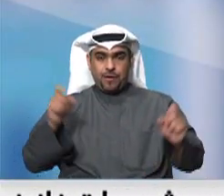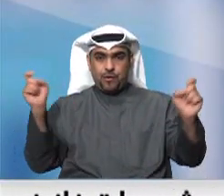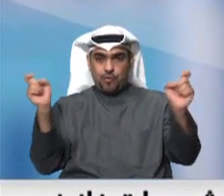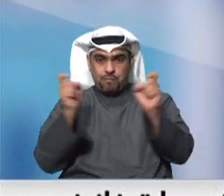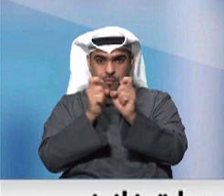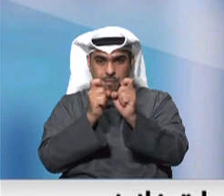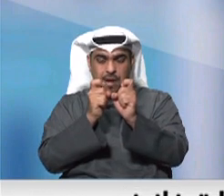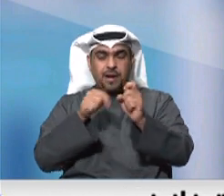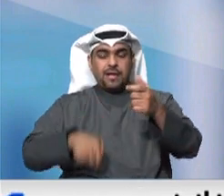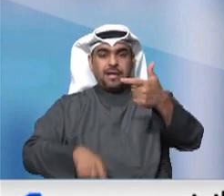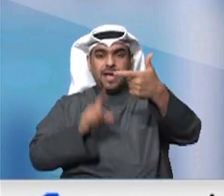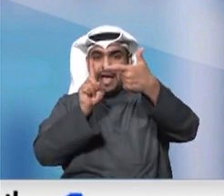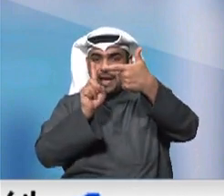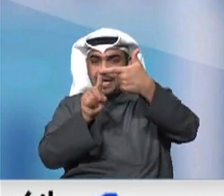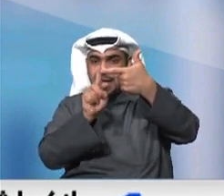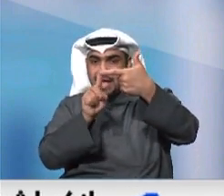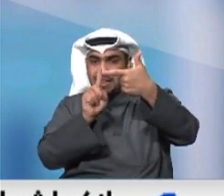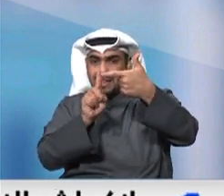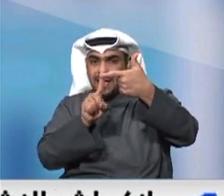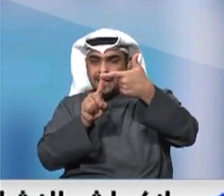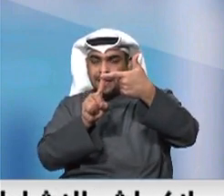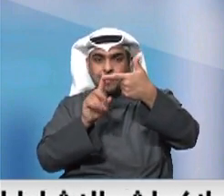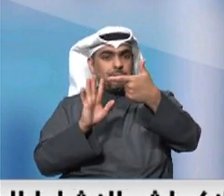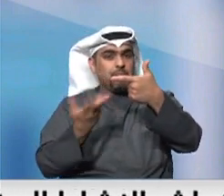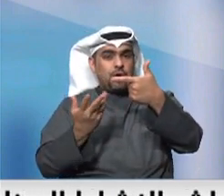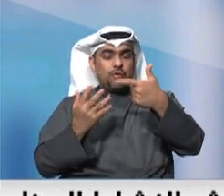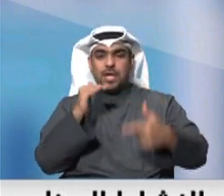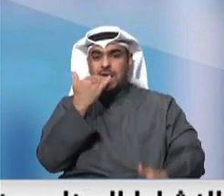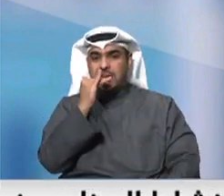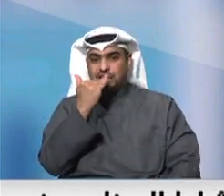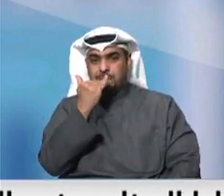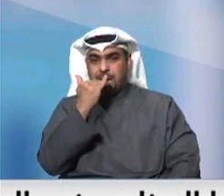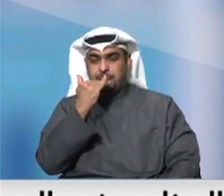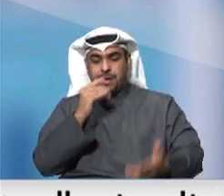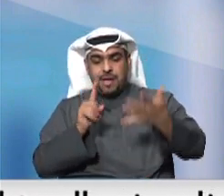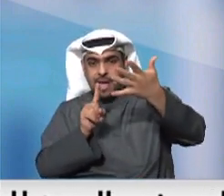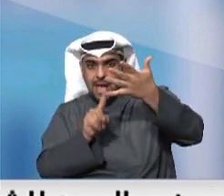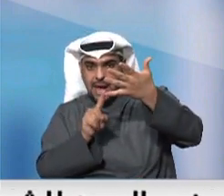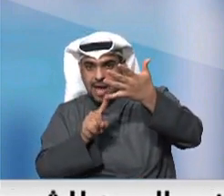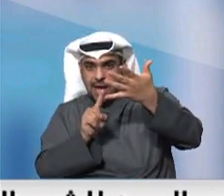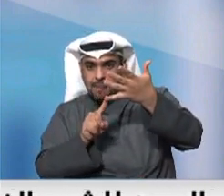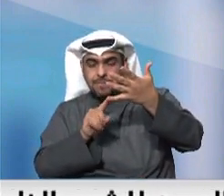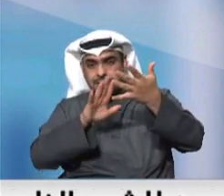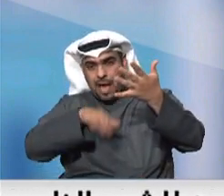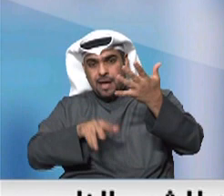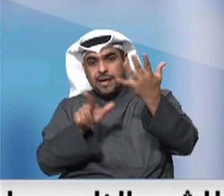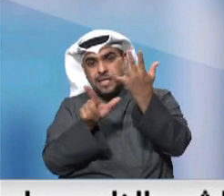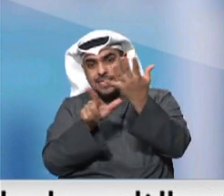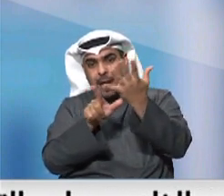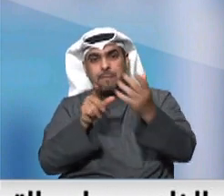8 وبفارق 5 نقاط عن خيطان صاحب المركز 7.